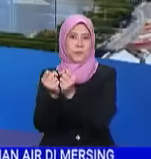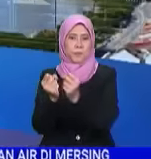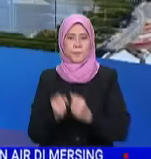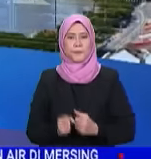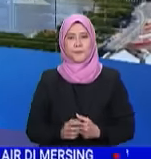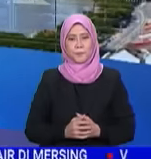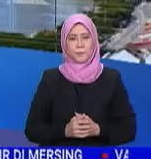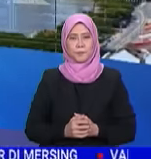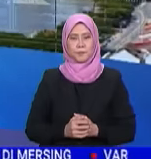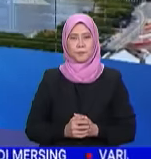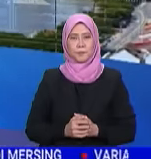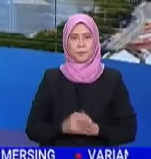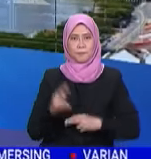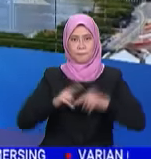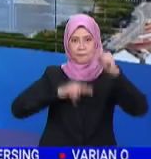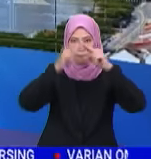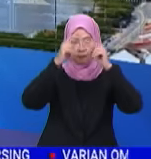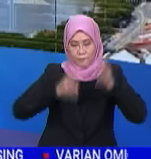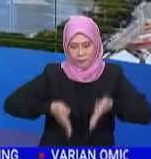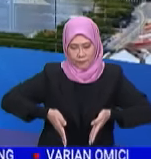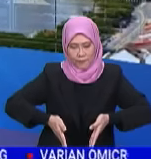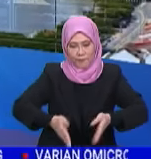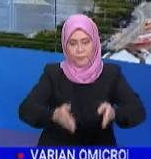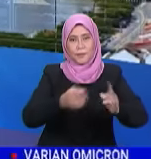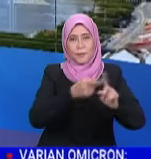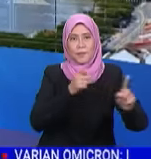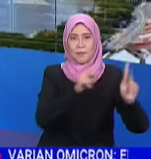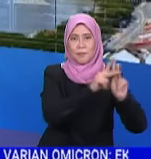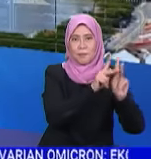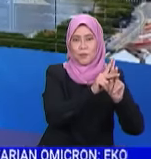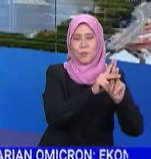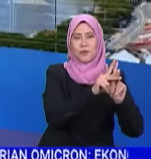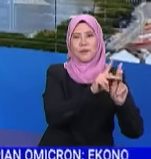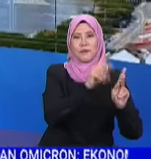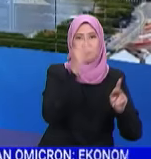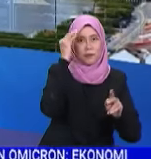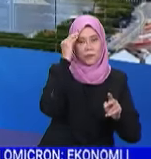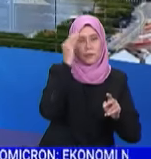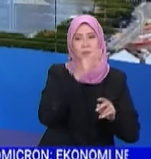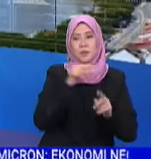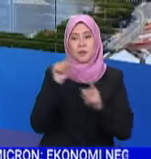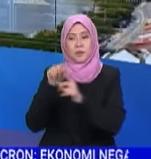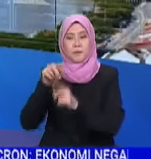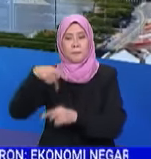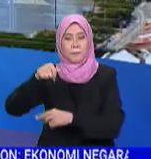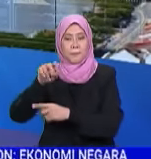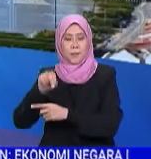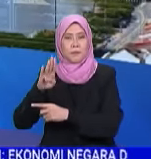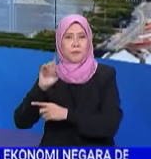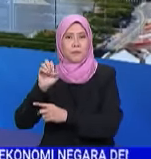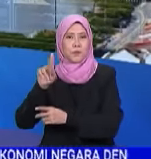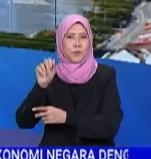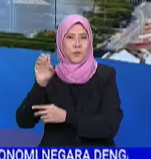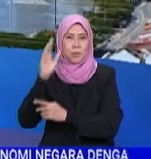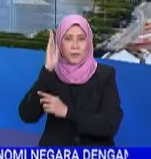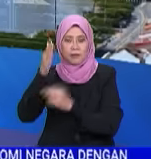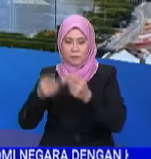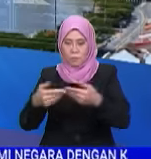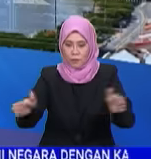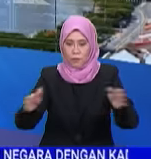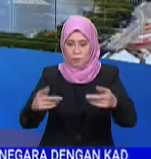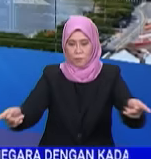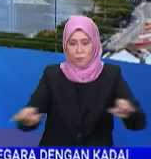bengkel pembinaan jalan penghubung dari Kampung setunggang Melayu baru ke lebuhraya pen Borneo diyakini akan membuka kawasan